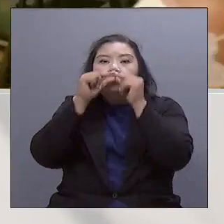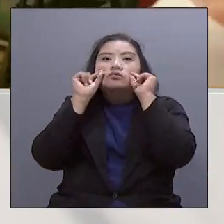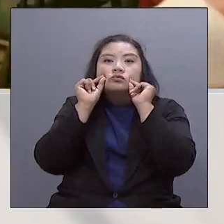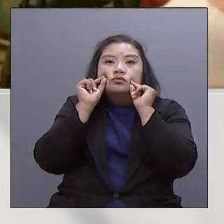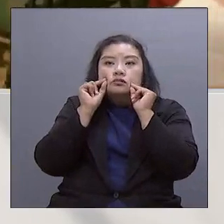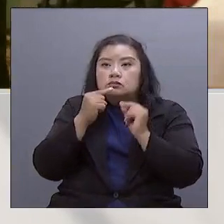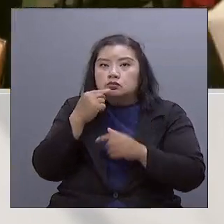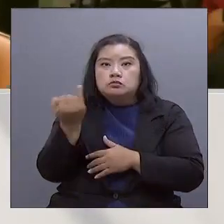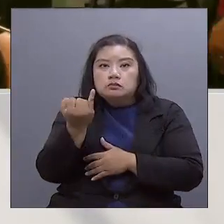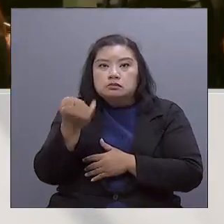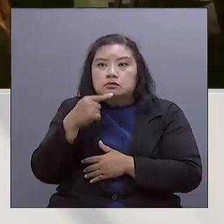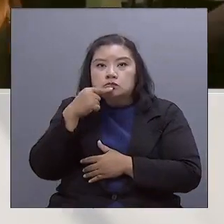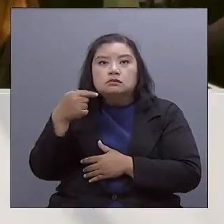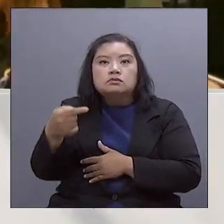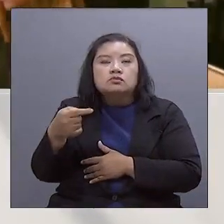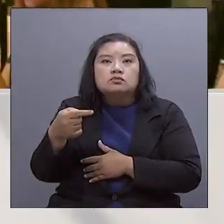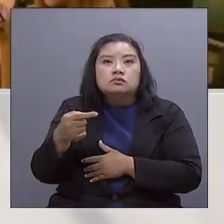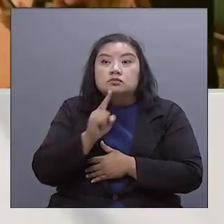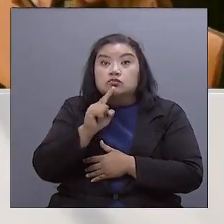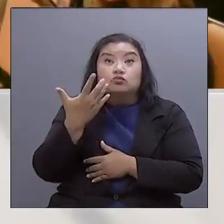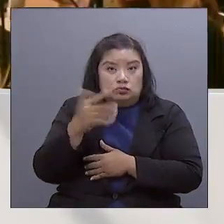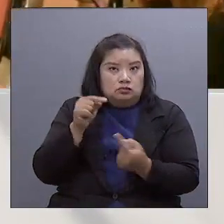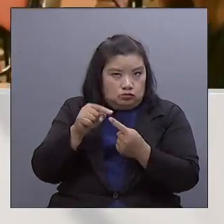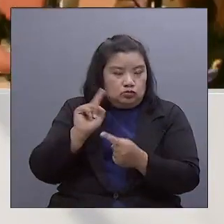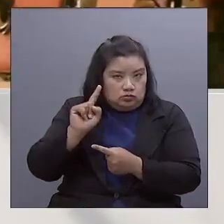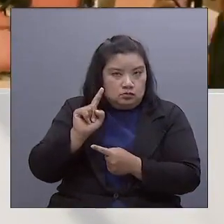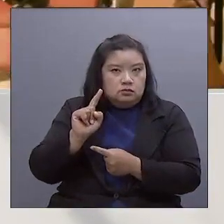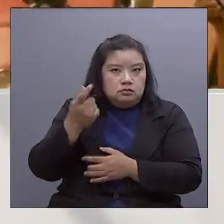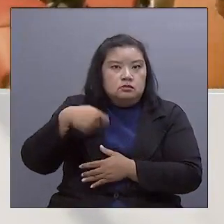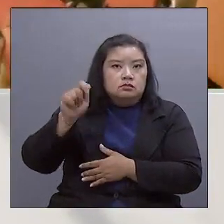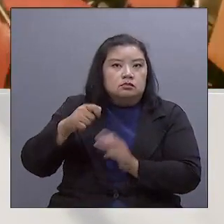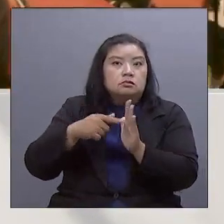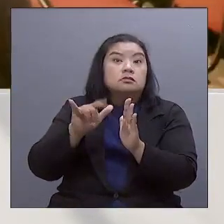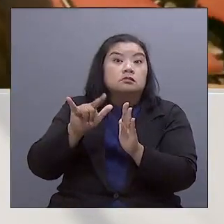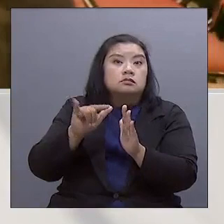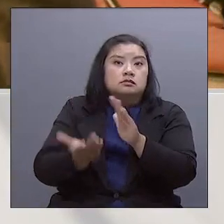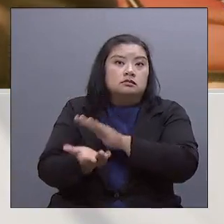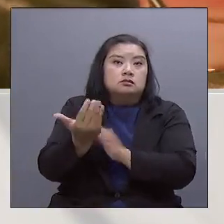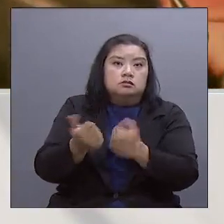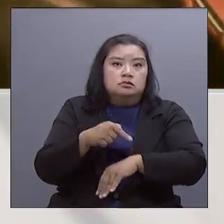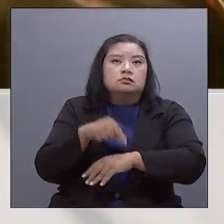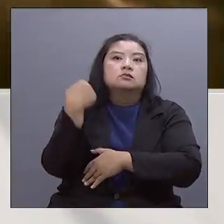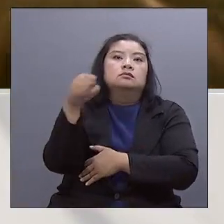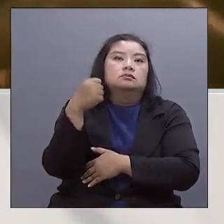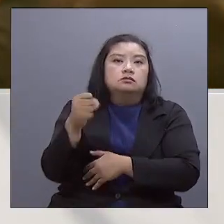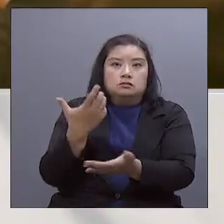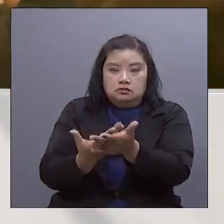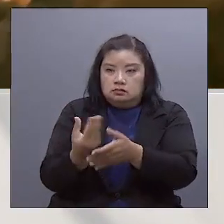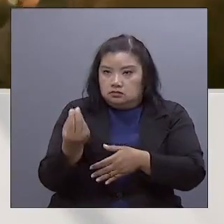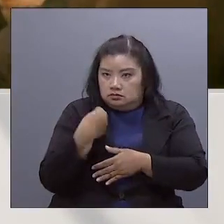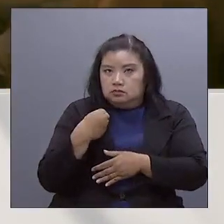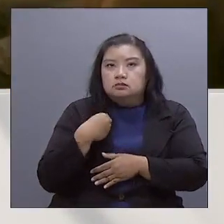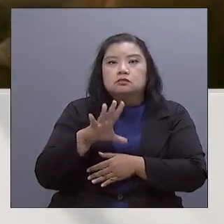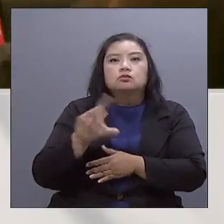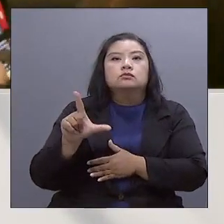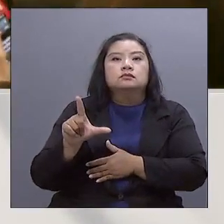หมิ่นประมาทโดยการโฆษณานะคะยื่นฟ้องไปแล้วต่อศาลอาญารัชดาในวันนี้เมื่อ 10:00นที่ผ่านมาเรียกค่าเสียหาย500